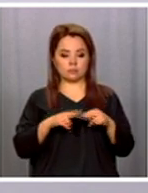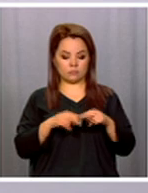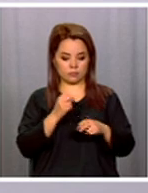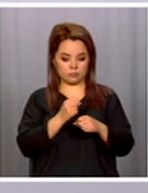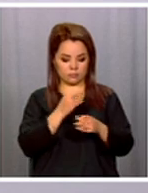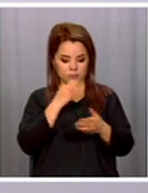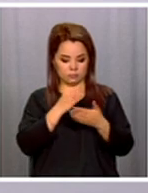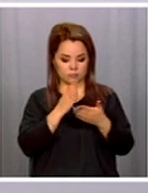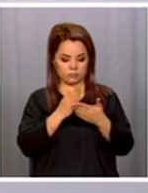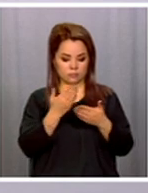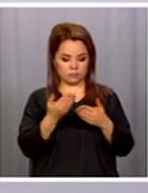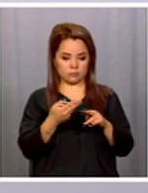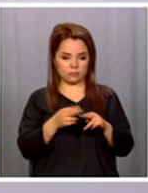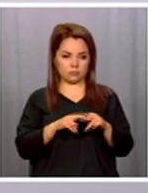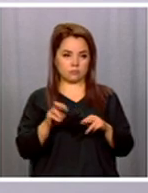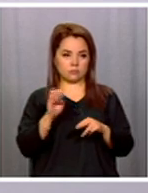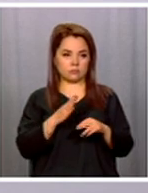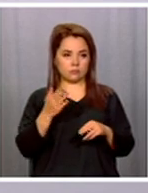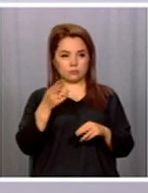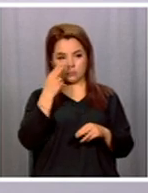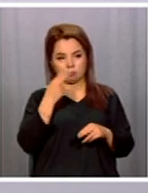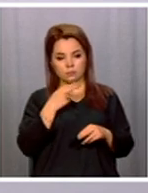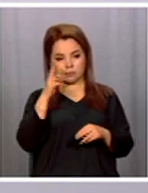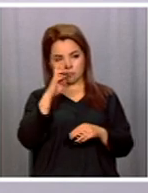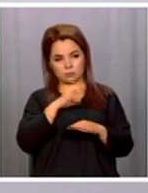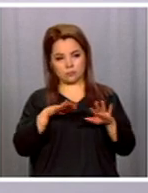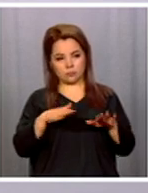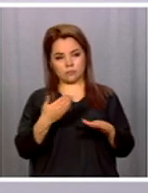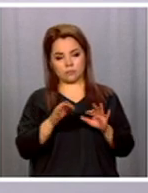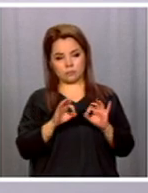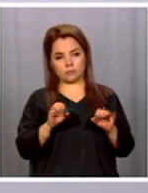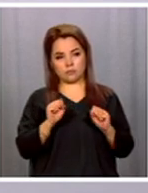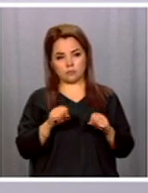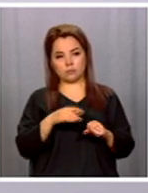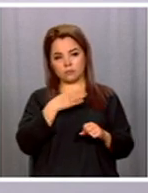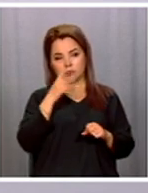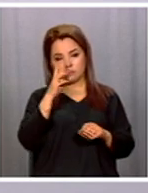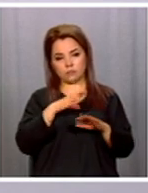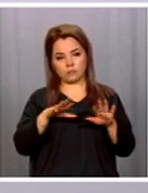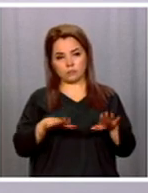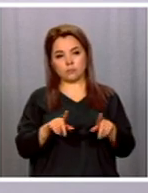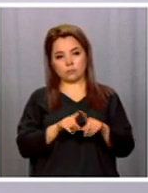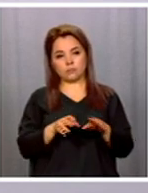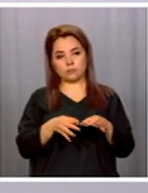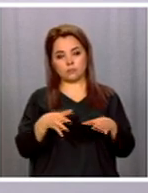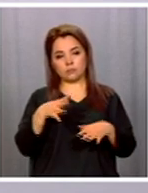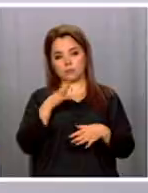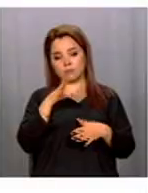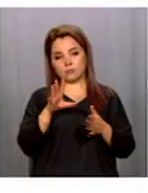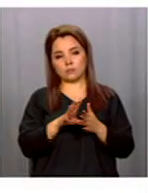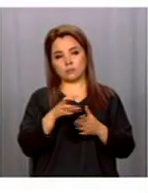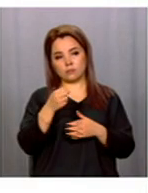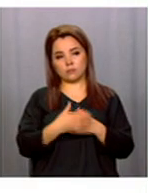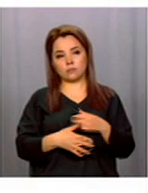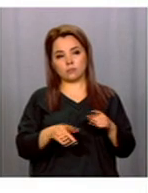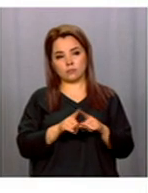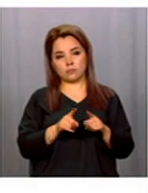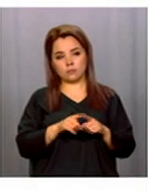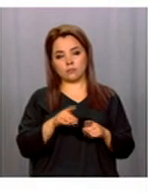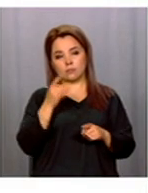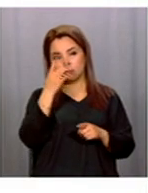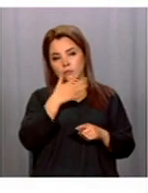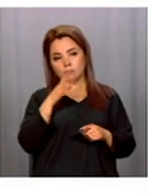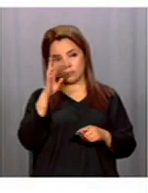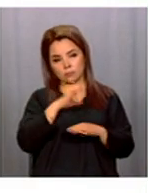мысалы Еуропадағы Италия мемлекетін айтуға болады. Және көптеген елдерде атом электр станциялары жоқ. Ол мысалы Африка